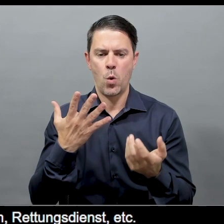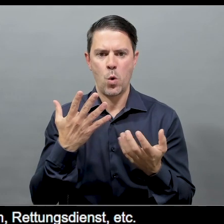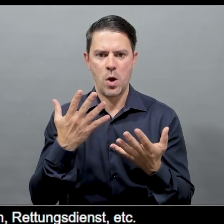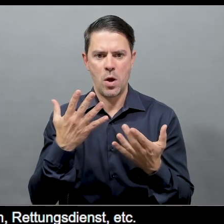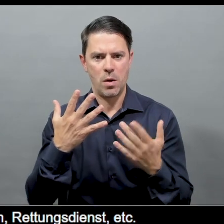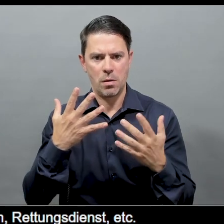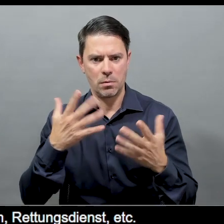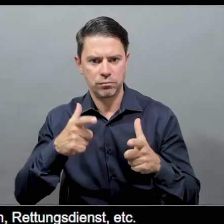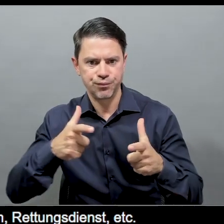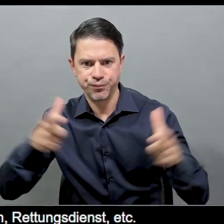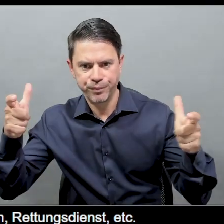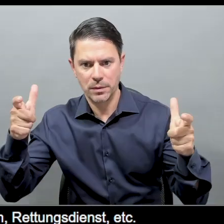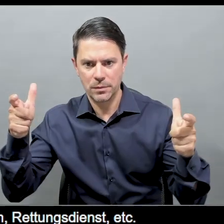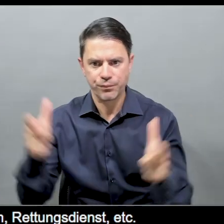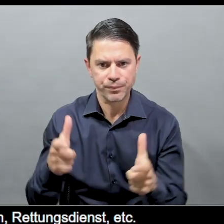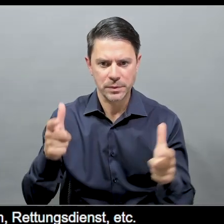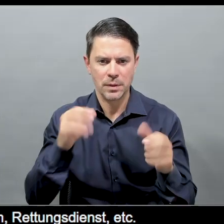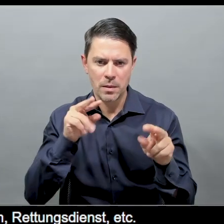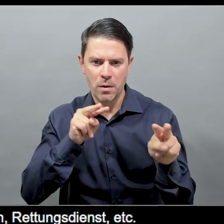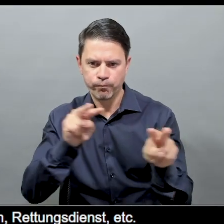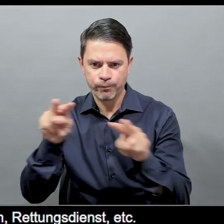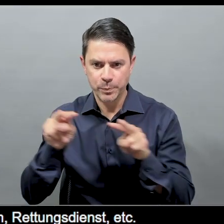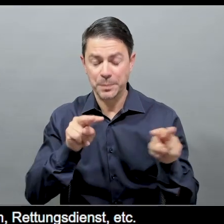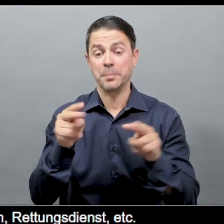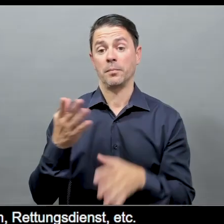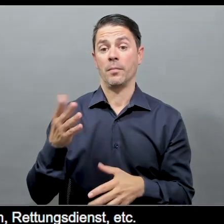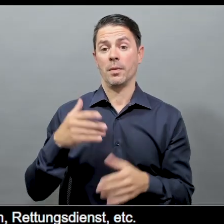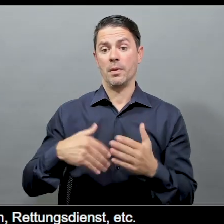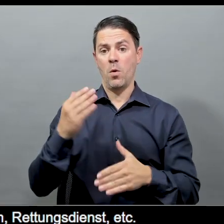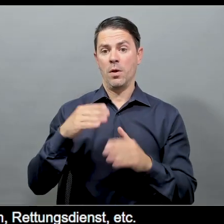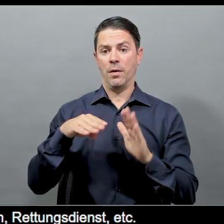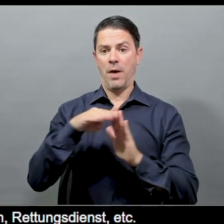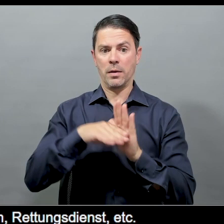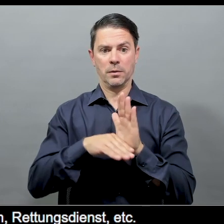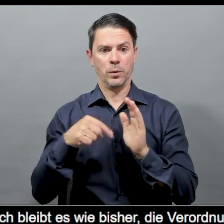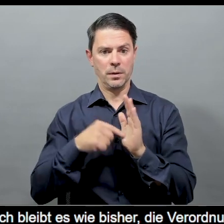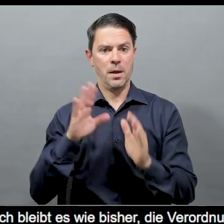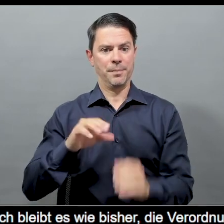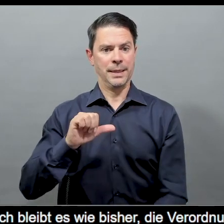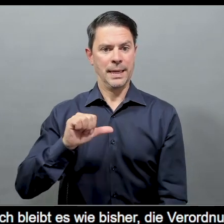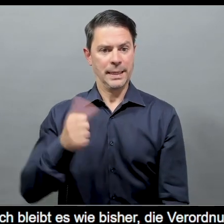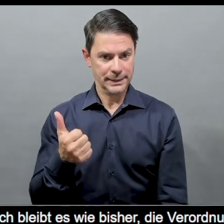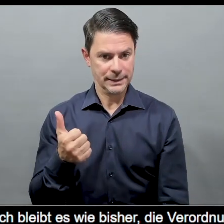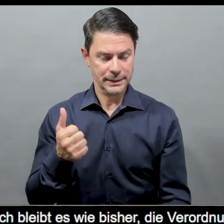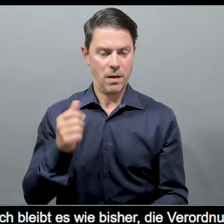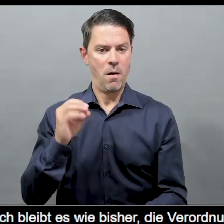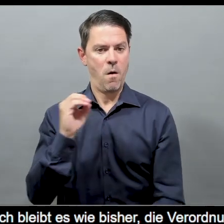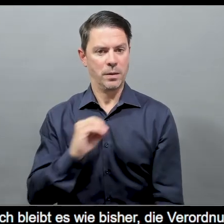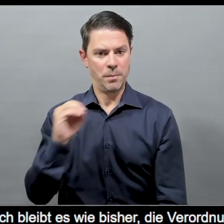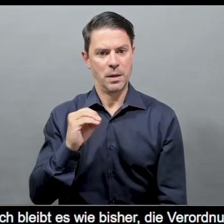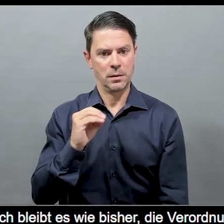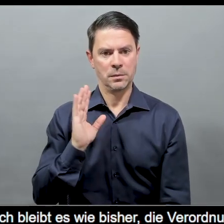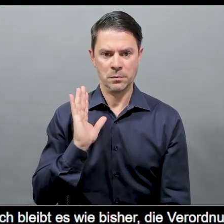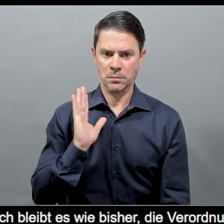angestiegen sind. Es ist jetzt aktuell noch keine Wiesenwelle in dem Sinn erkennbar, aber die Wiesen ist ja auch erst ungefähr in der